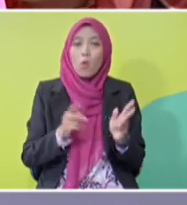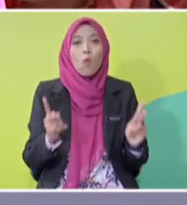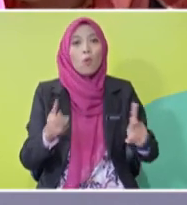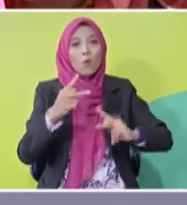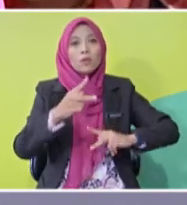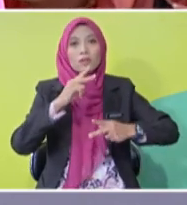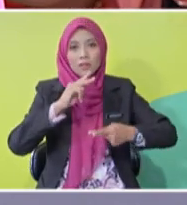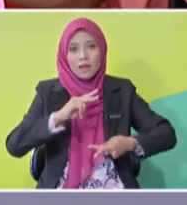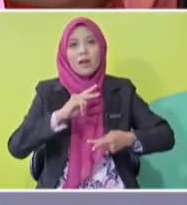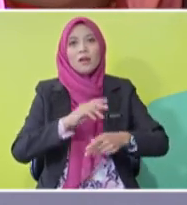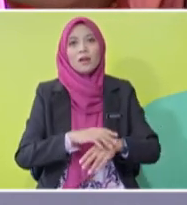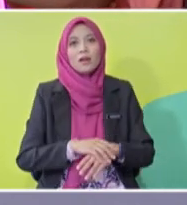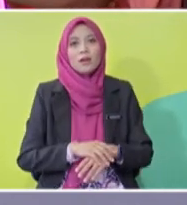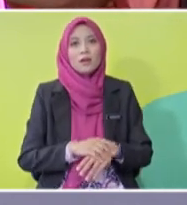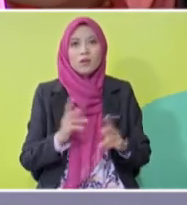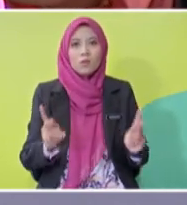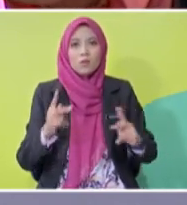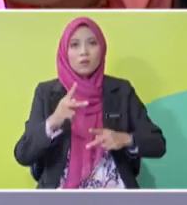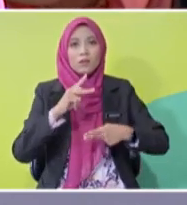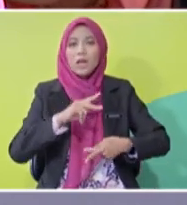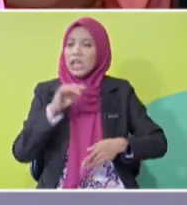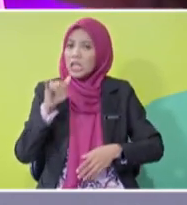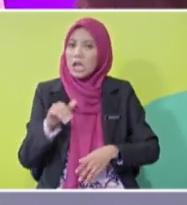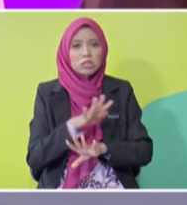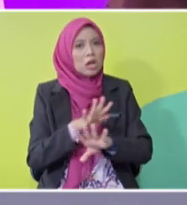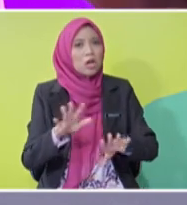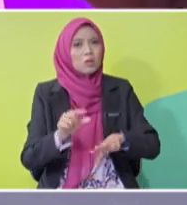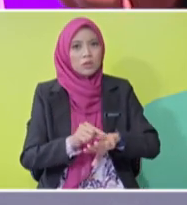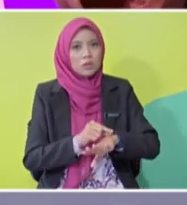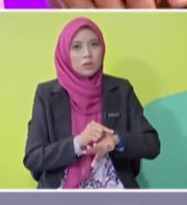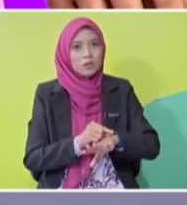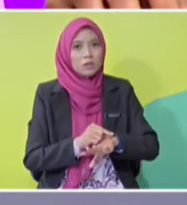pun kalau kita tidak boleh pakai kembali